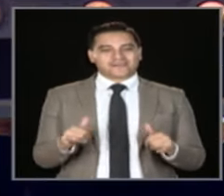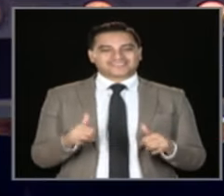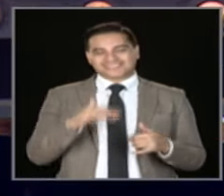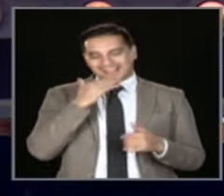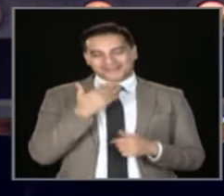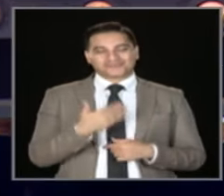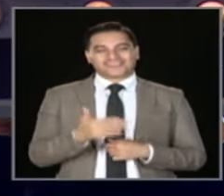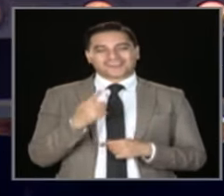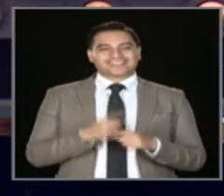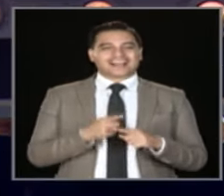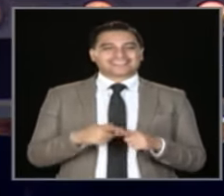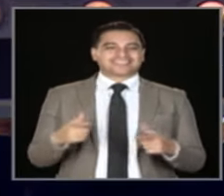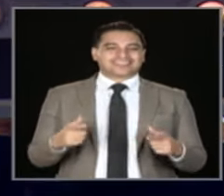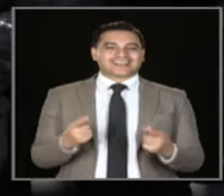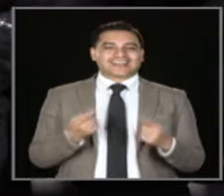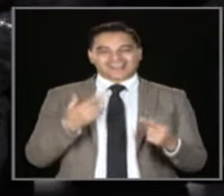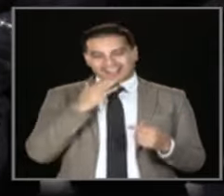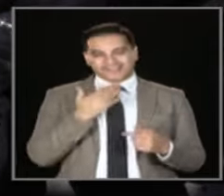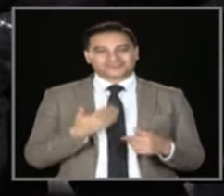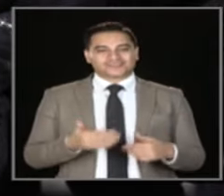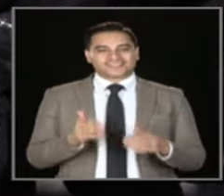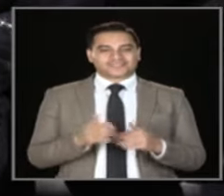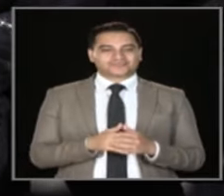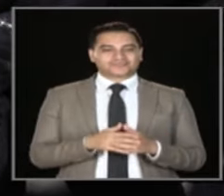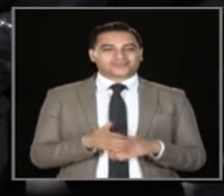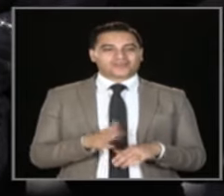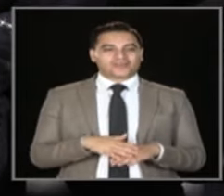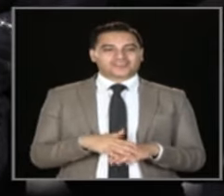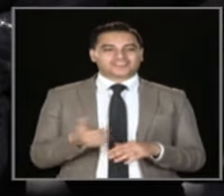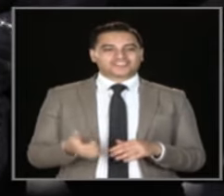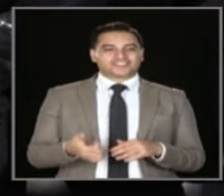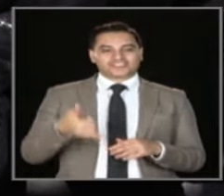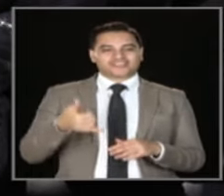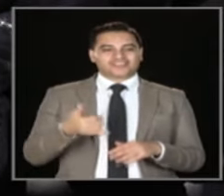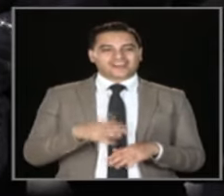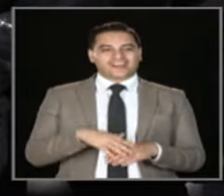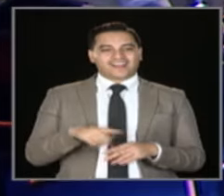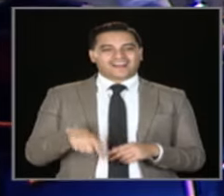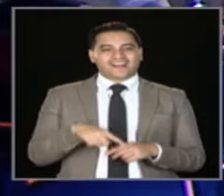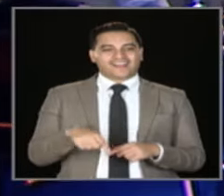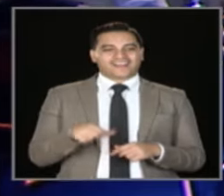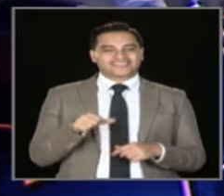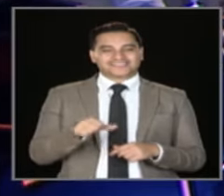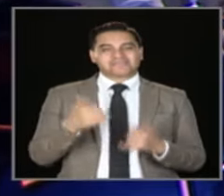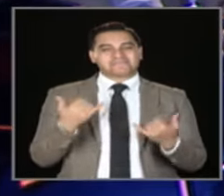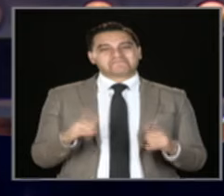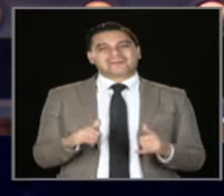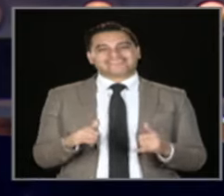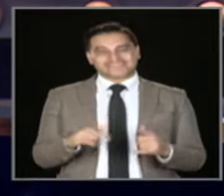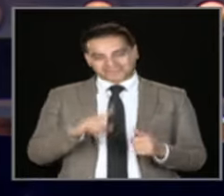الحمد لله انها جت على قد الطاس. لا والشفشه غيرناه يعني بتاع الخلاط. معانا النهارده